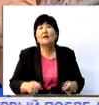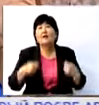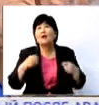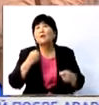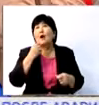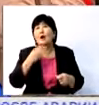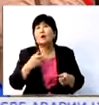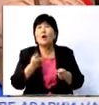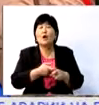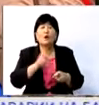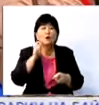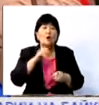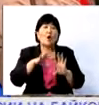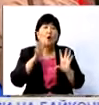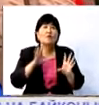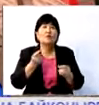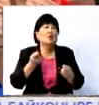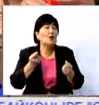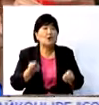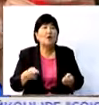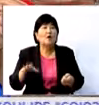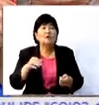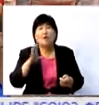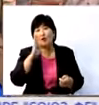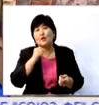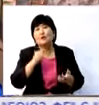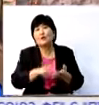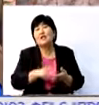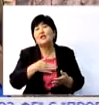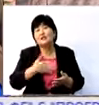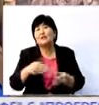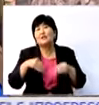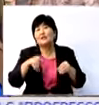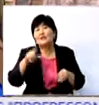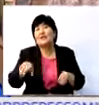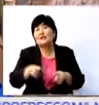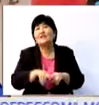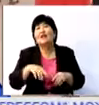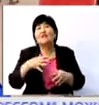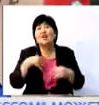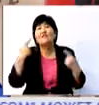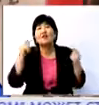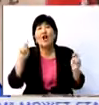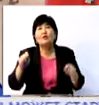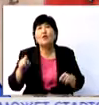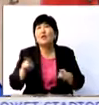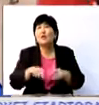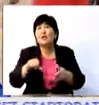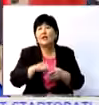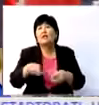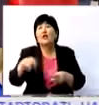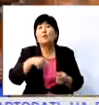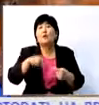Ярмарка хорошая, картошка, лук, в общем, все дешево. Все по доступным ценам. Спасибо земледельцам и животноводам. В ярмарке приняли участие